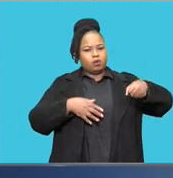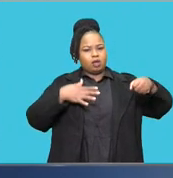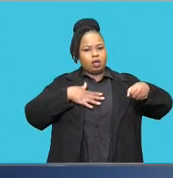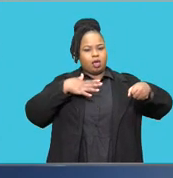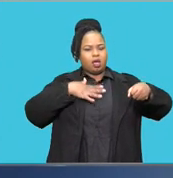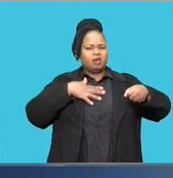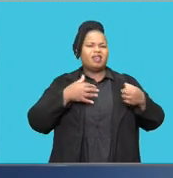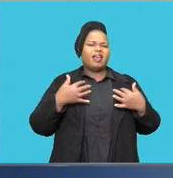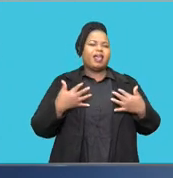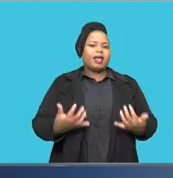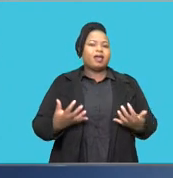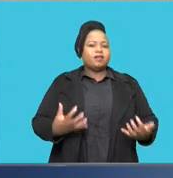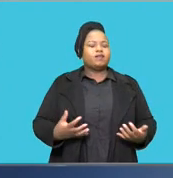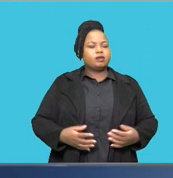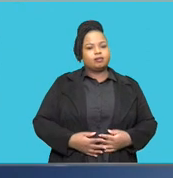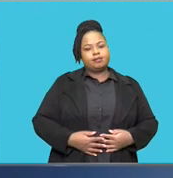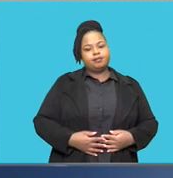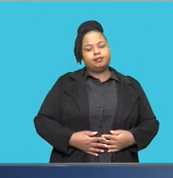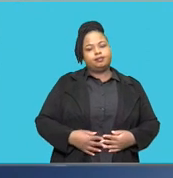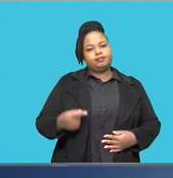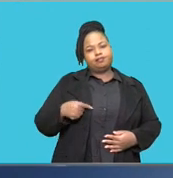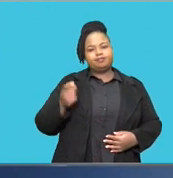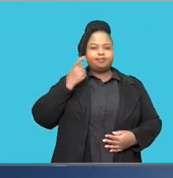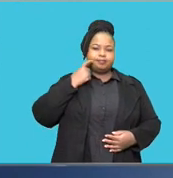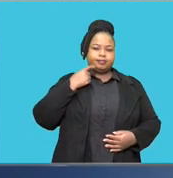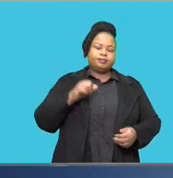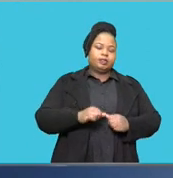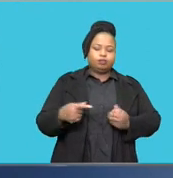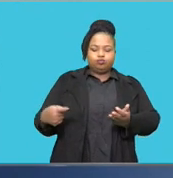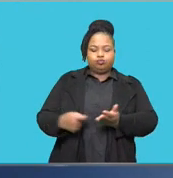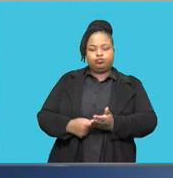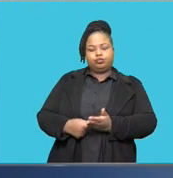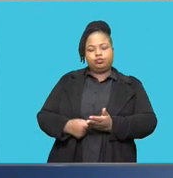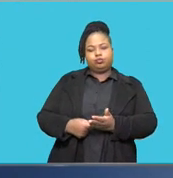into ehlezi khona. So umshini bangcono uyawucharge